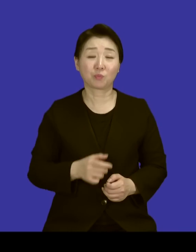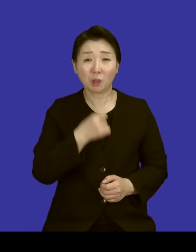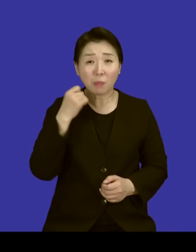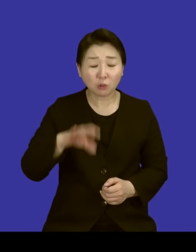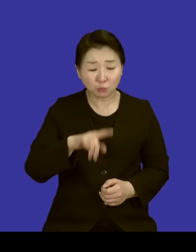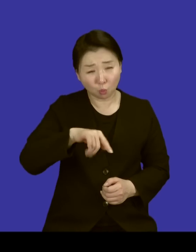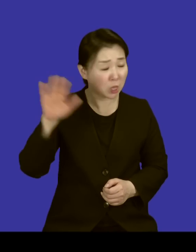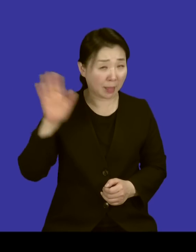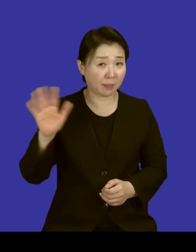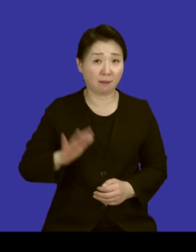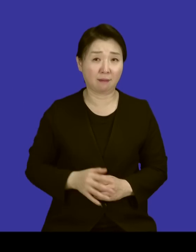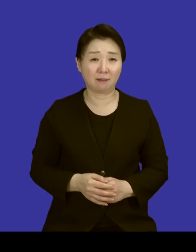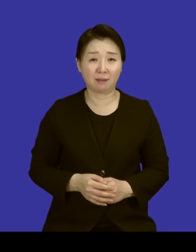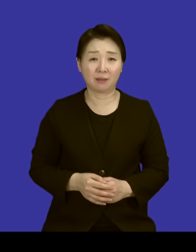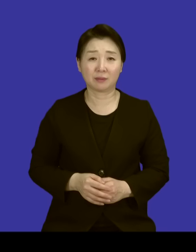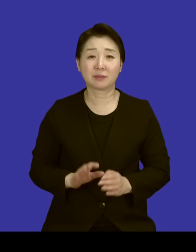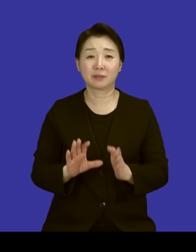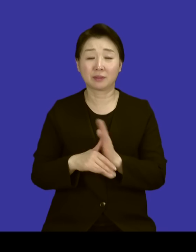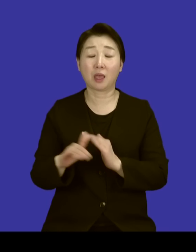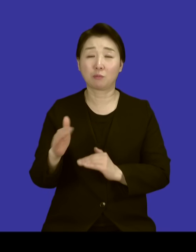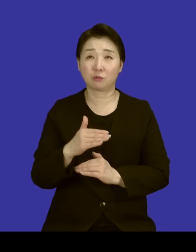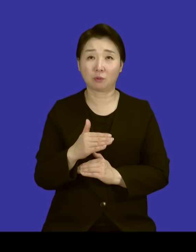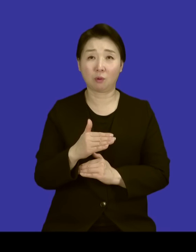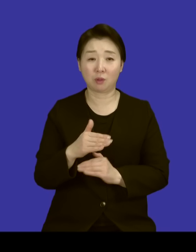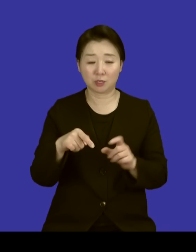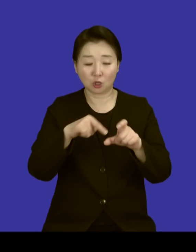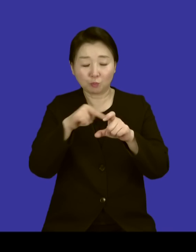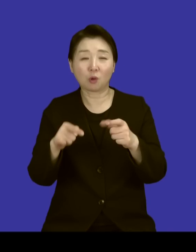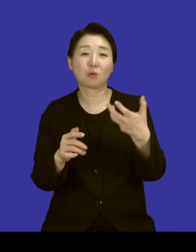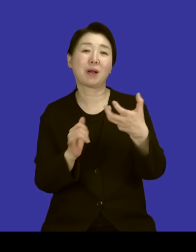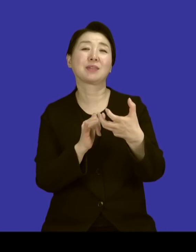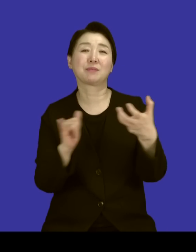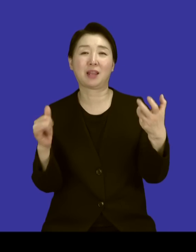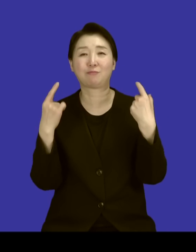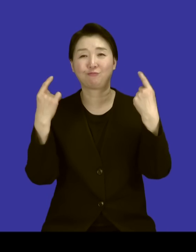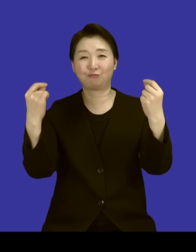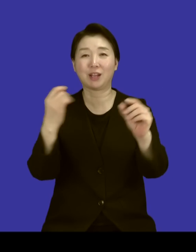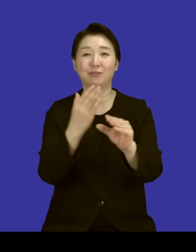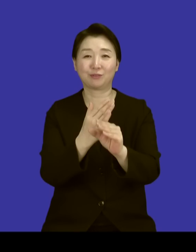맛없으면 뭐 그래도 뭐. 그때부터 저희가 80명 평균을 계속 지금까지